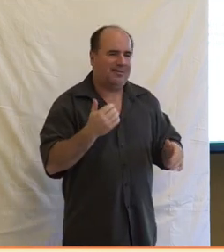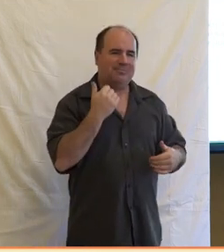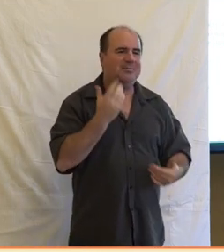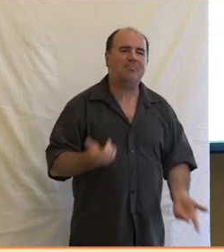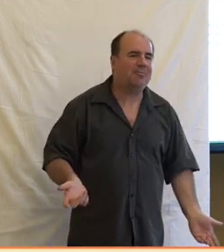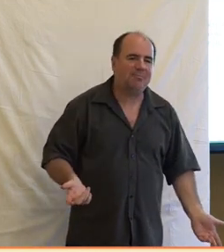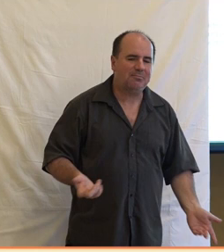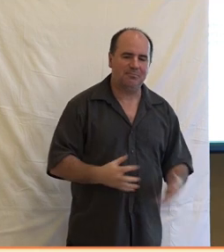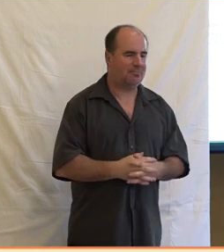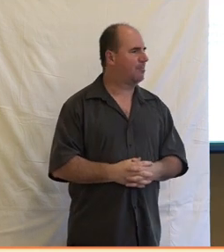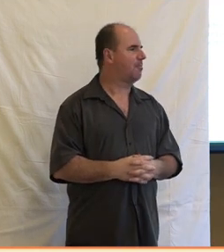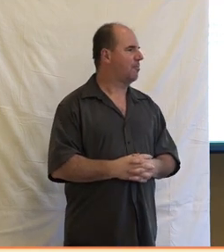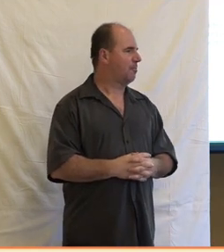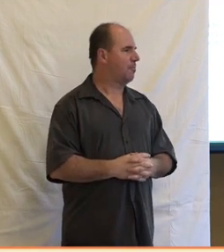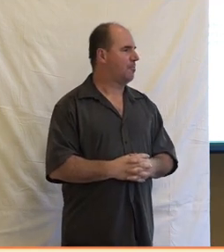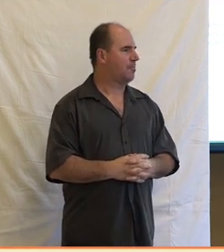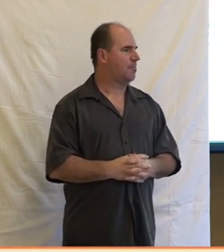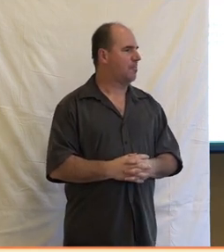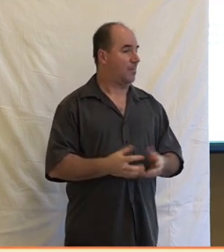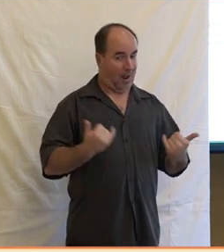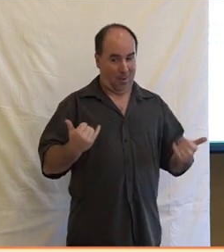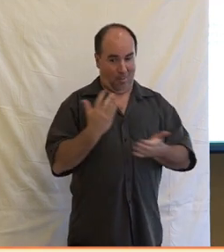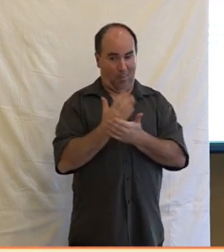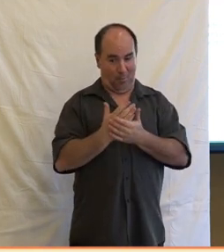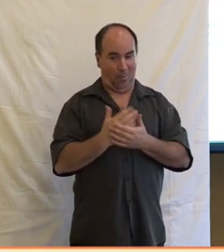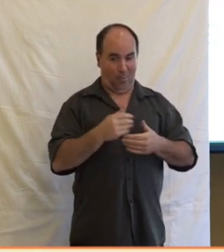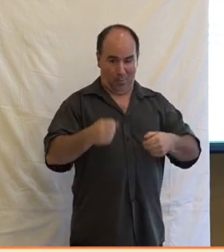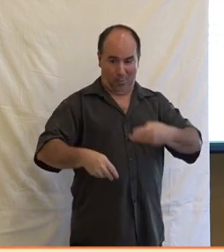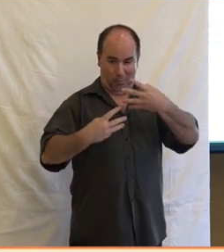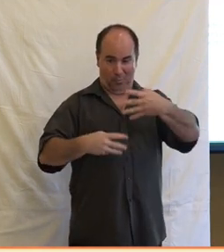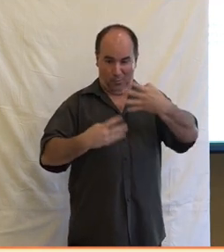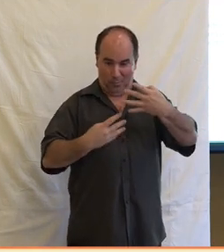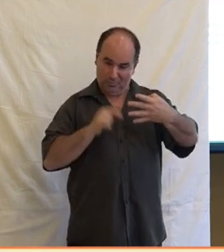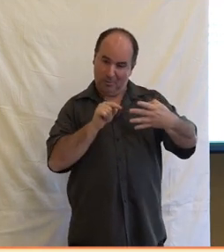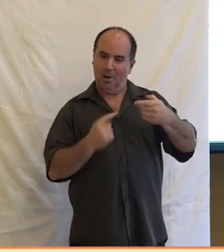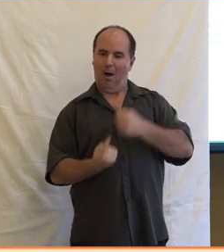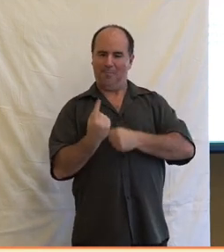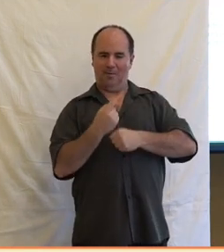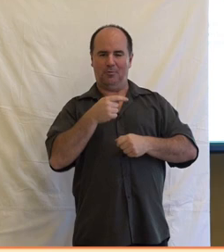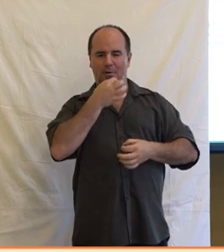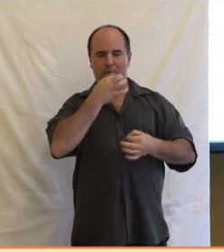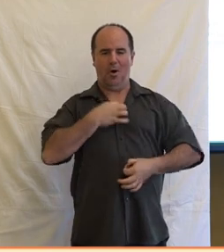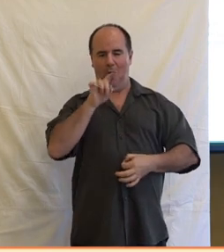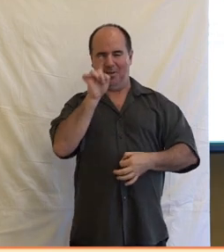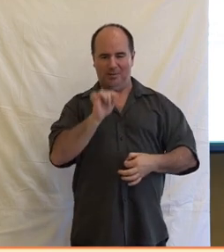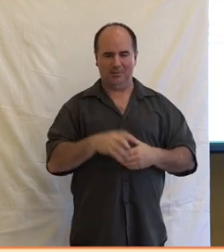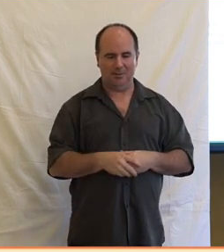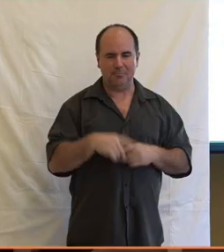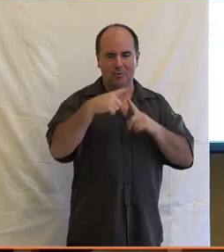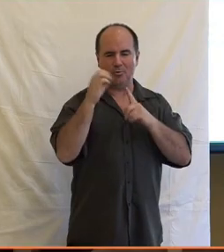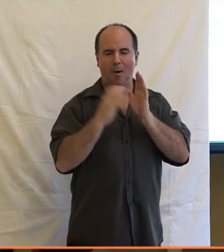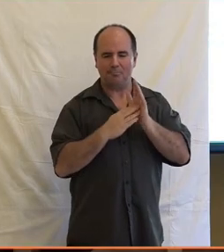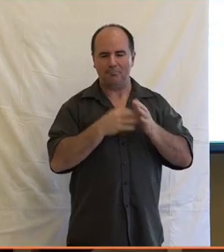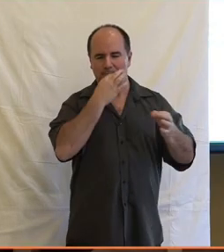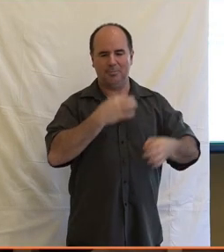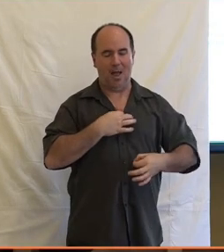do médií. My tady ale máme otázky už ve slajdu, abych nebyla jediná, která se ptá. A tady je otázka od Toma. Média